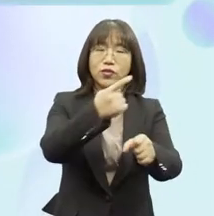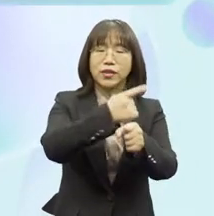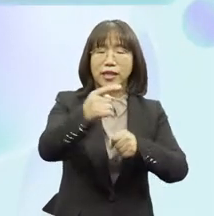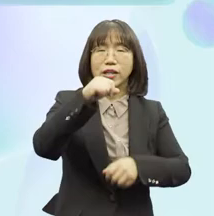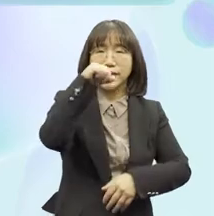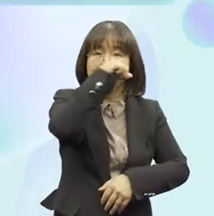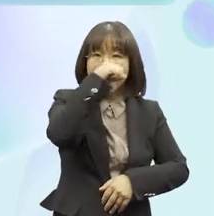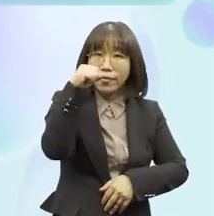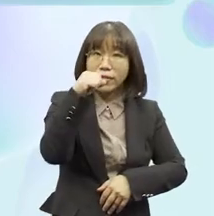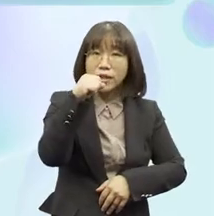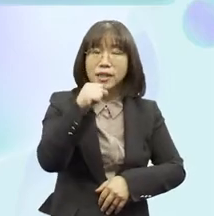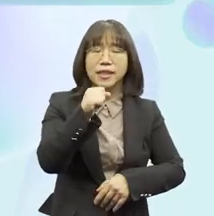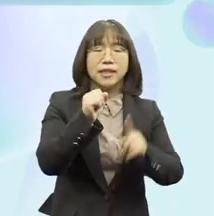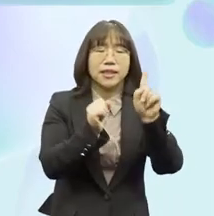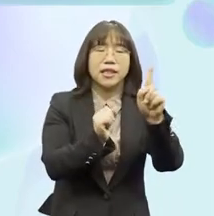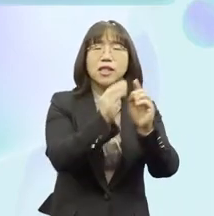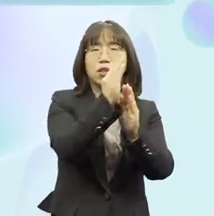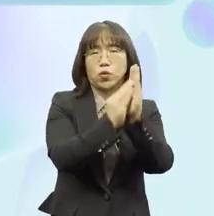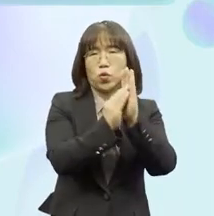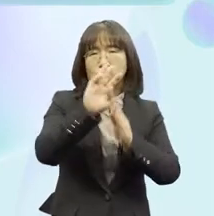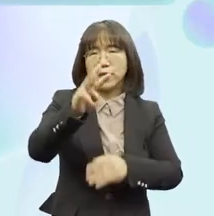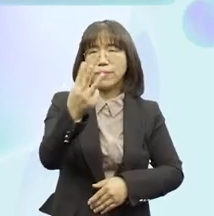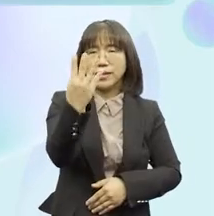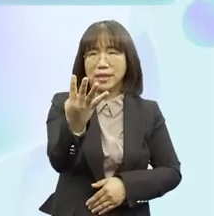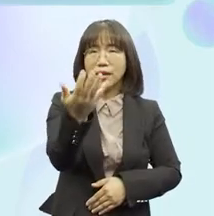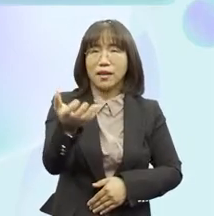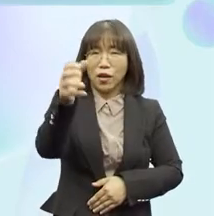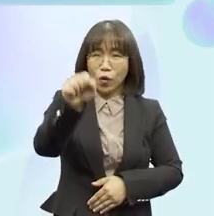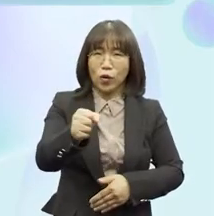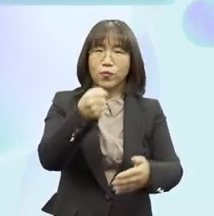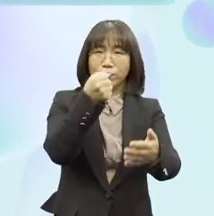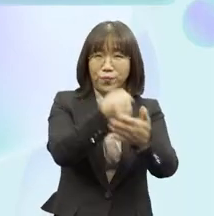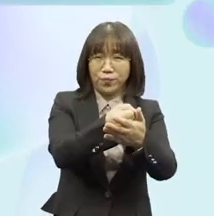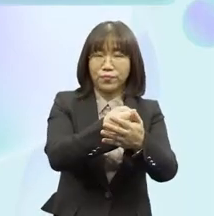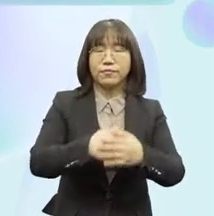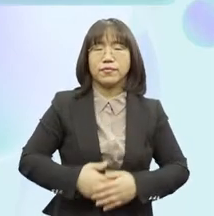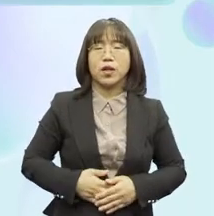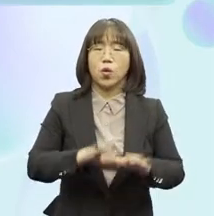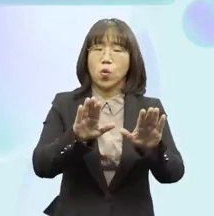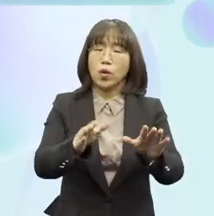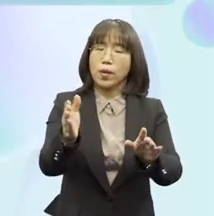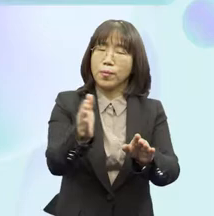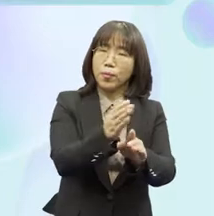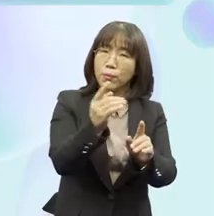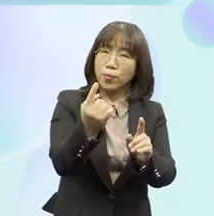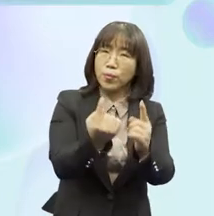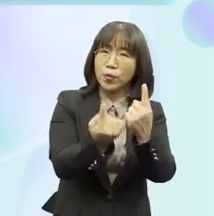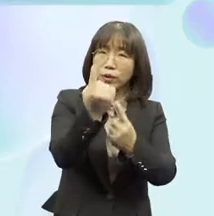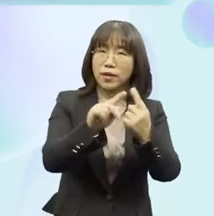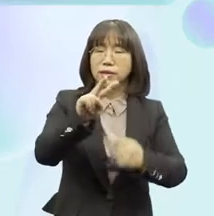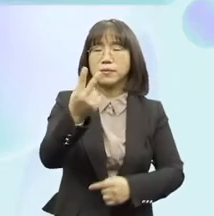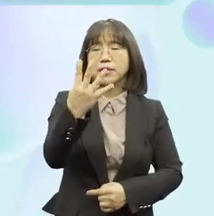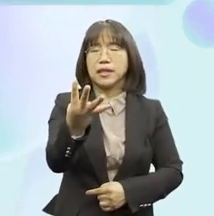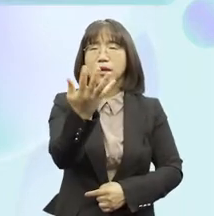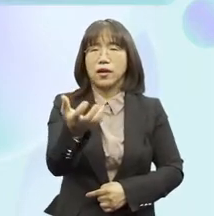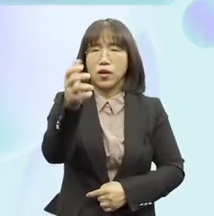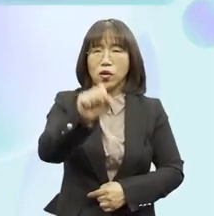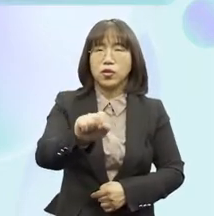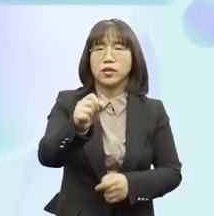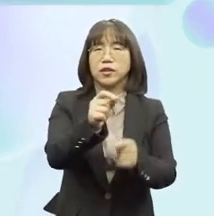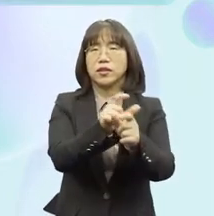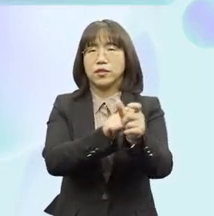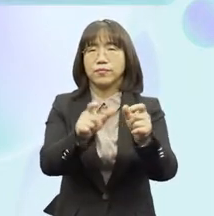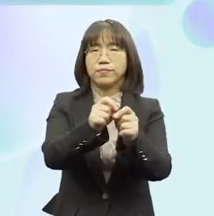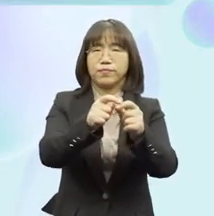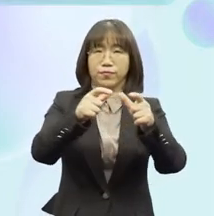강서고 에 내년 예산이 1조 304 억원으로 확정됐습니다 이는 올해 보다 204 억 원 증가한